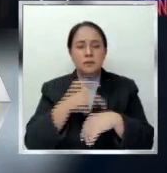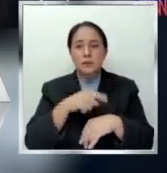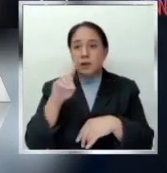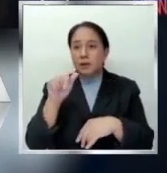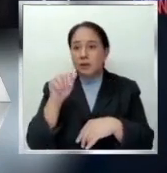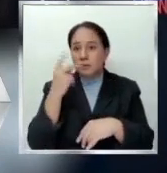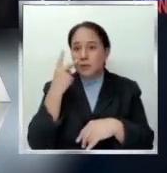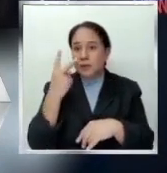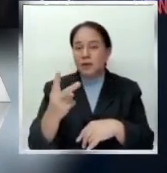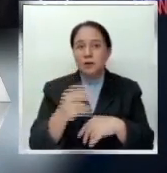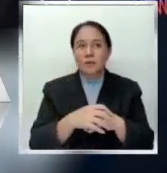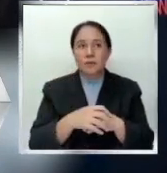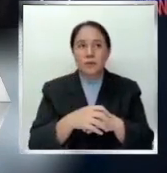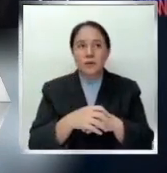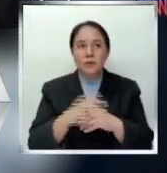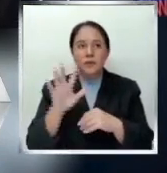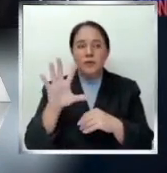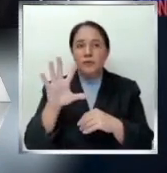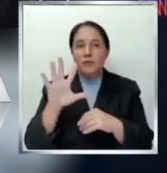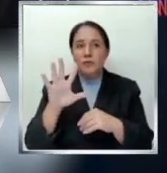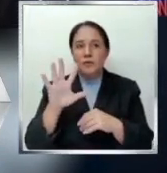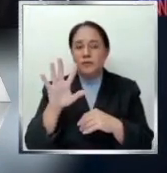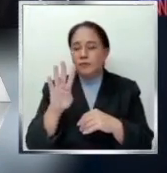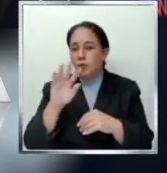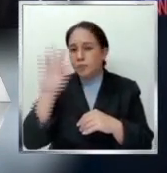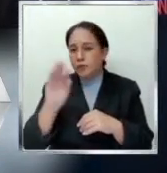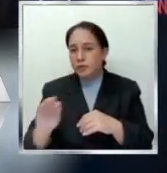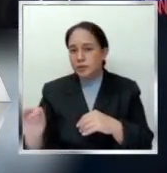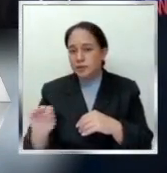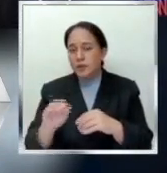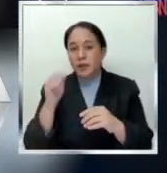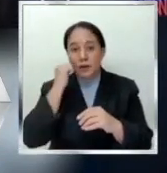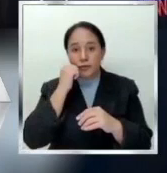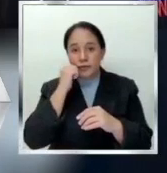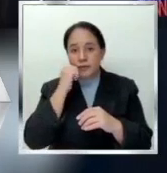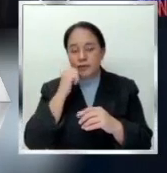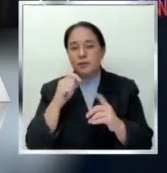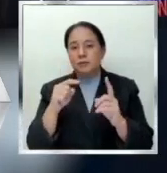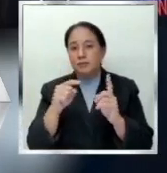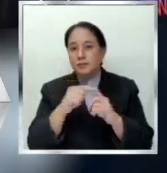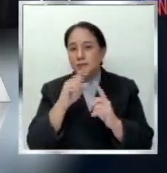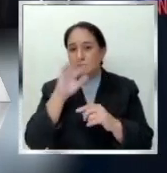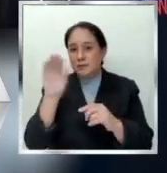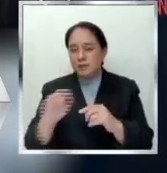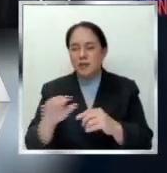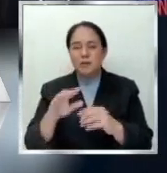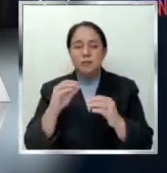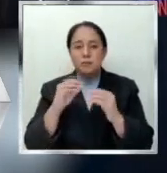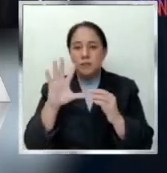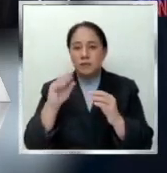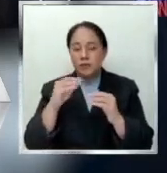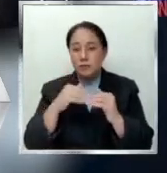rate sa NCR, nasa 54% na yung daily positivity rate. At more than 50%, masyado nang mataas